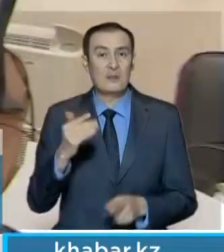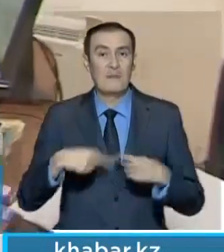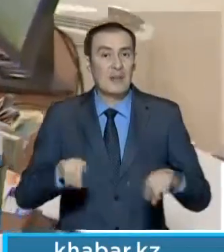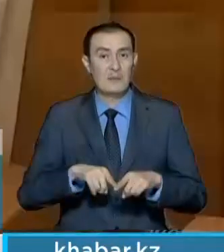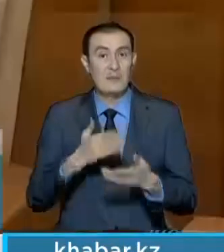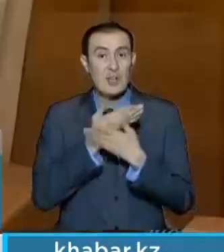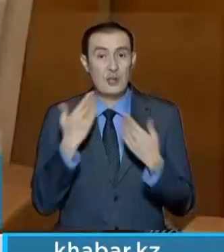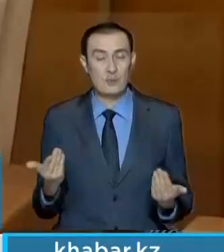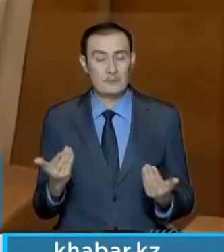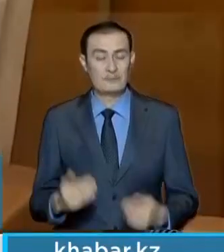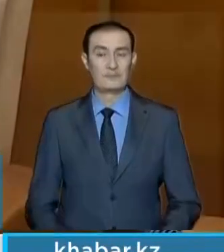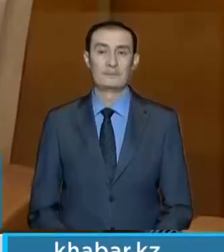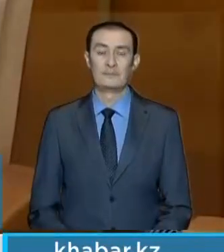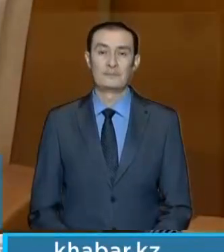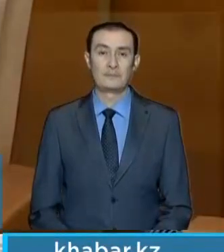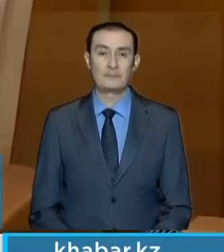не поступало.